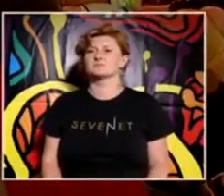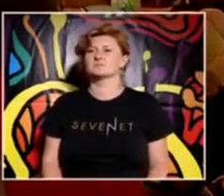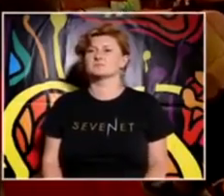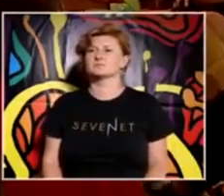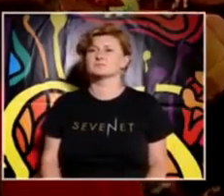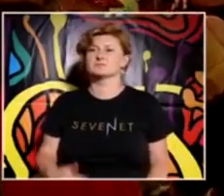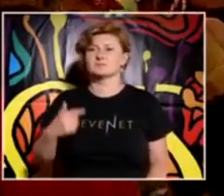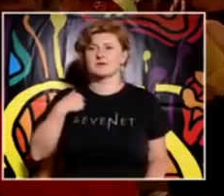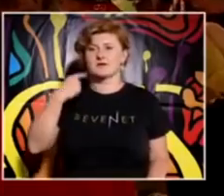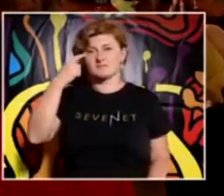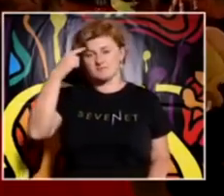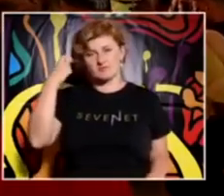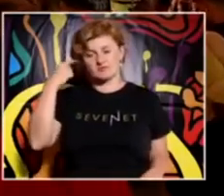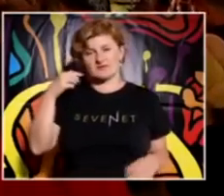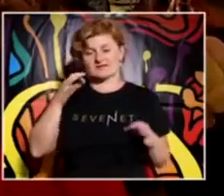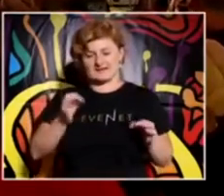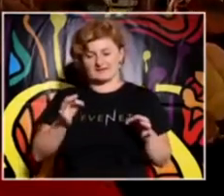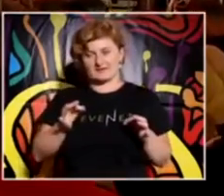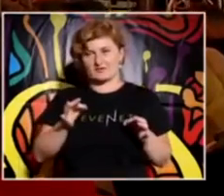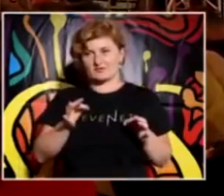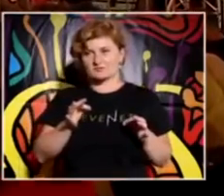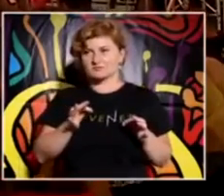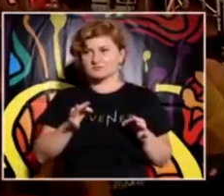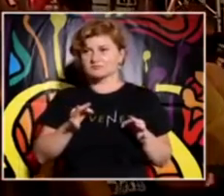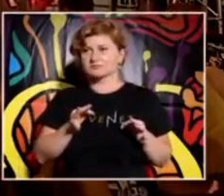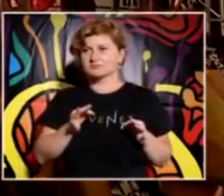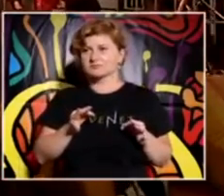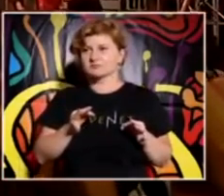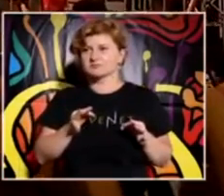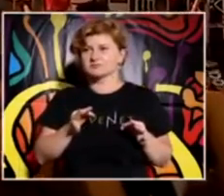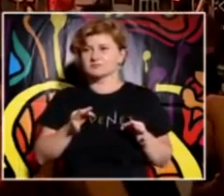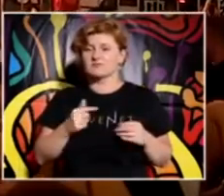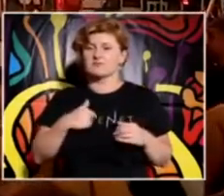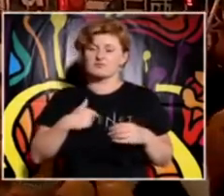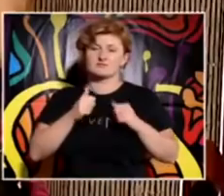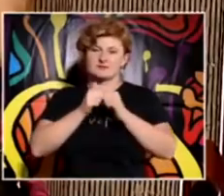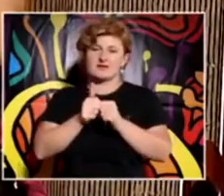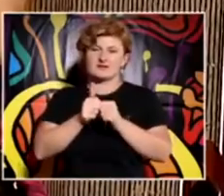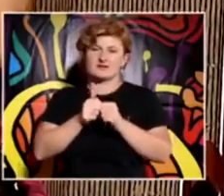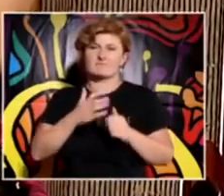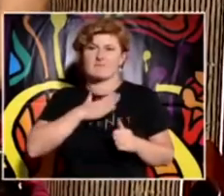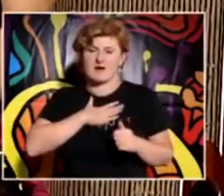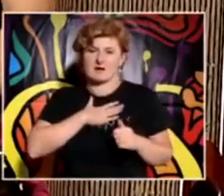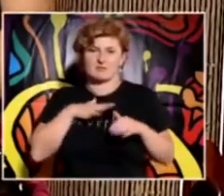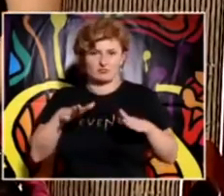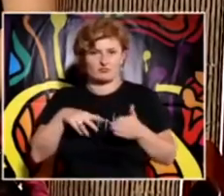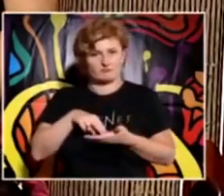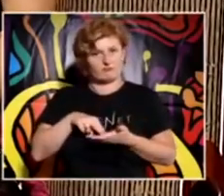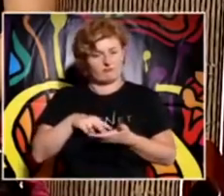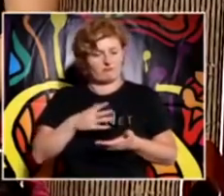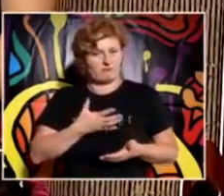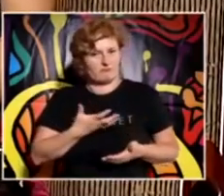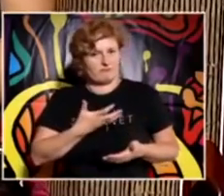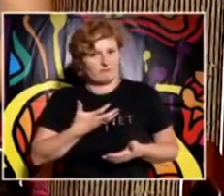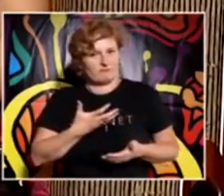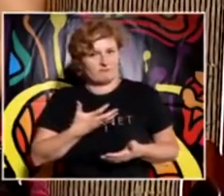taka duża lekcja z tej historii jest taka, że moim zdaniem, ja miałem bardzo dużą obawę przed tym, żebyśmy